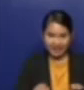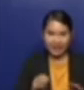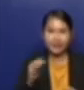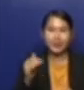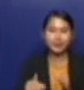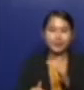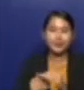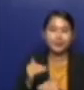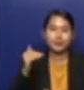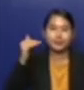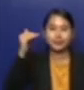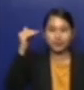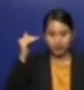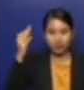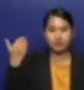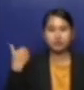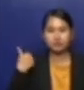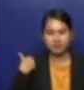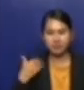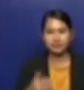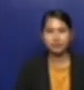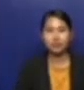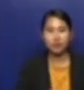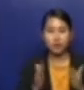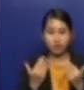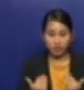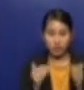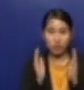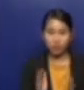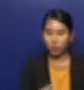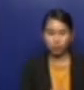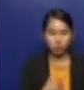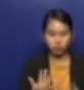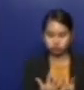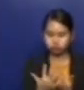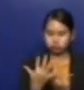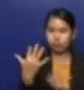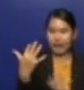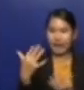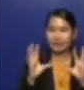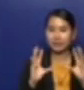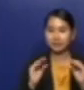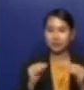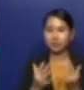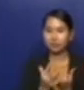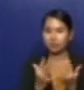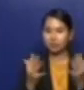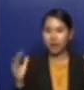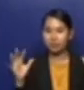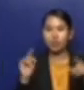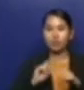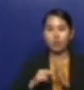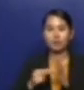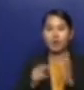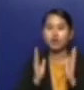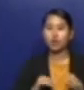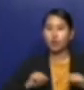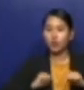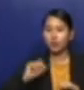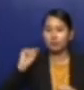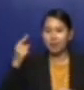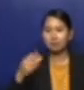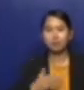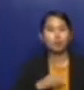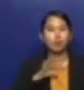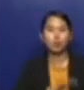าวันนี้เราได้ทรัพยากรบุคคลมาเยอะแยะที่นั่งในสภาแห่งนี้ซึ่งเป็นคนรุ่นใหม่ๆทั้งนั้นผมแอบชื่